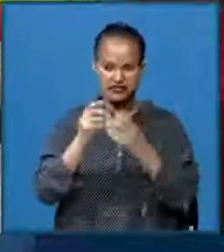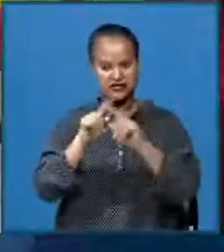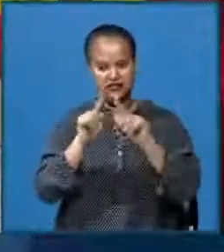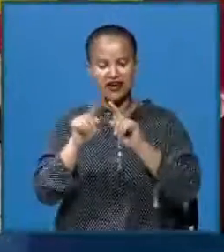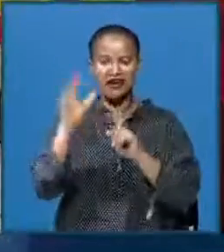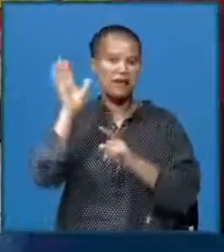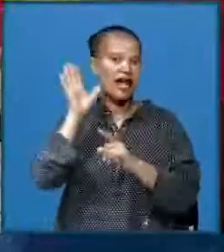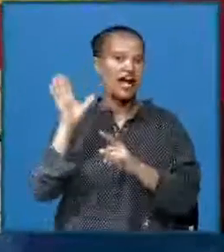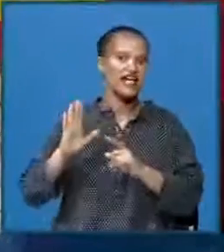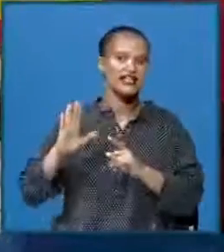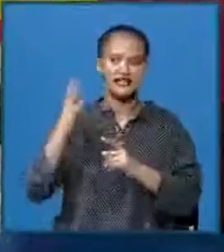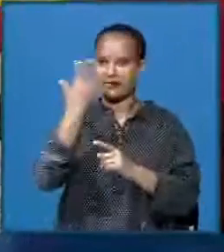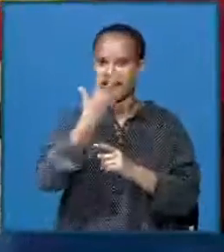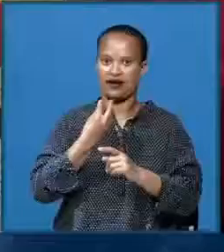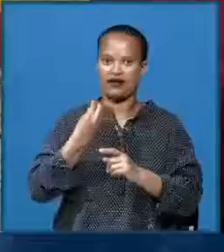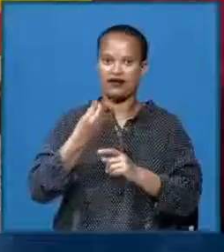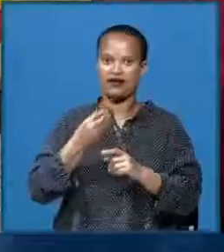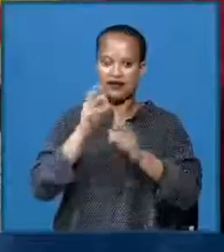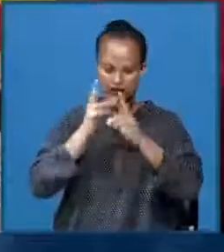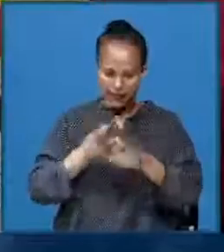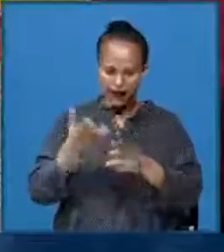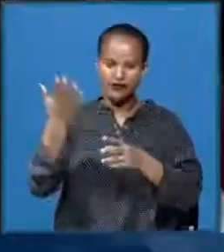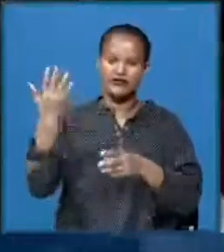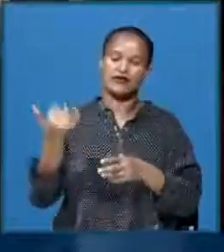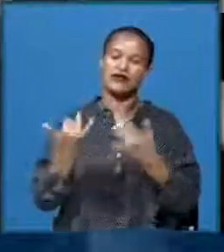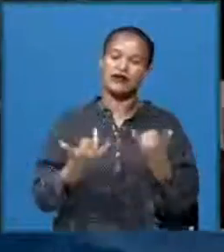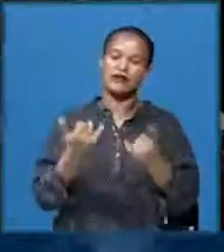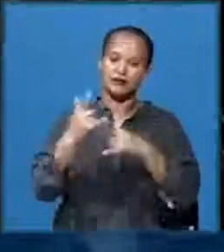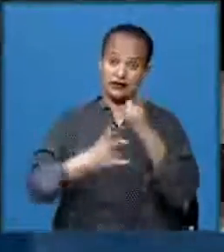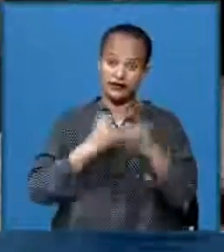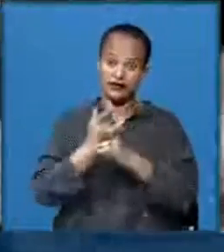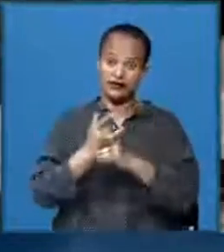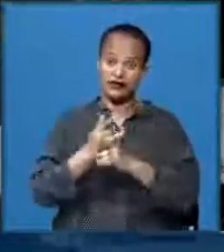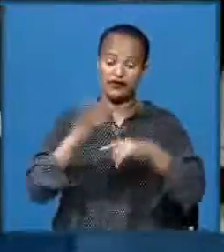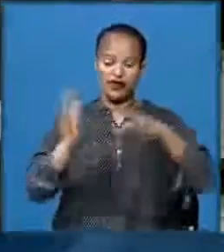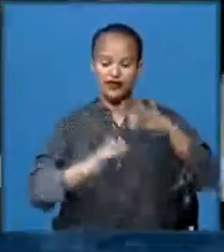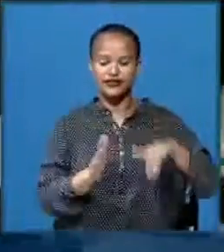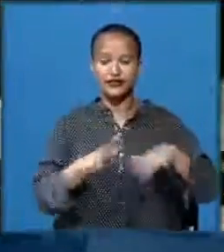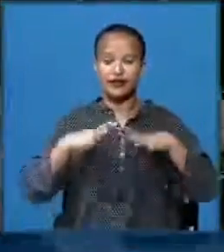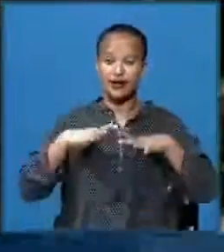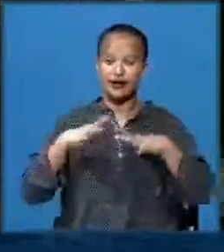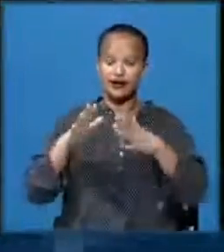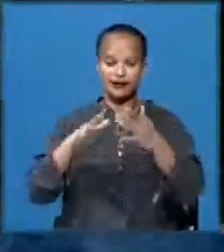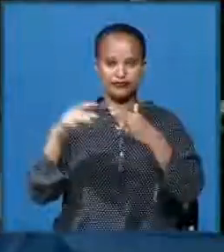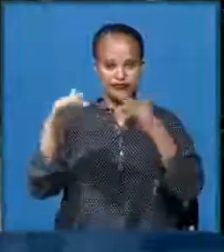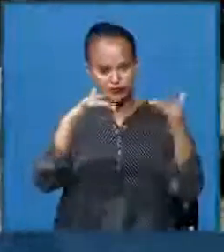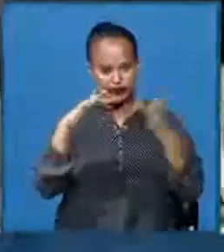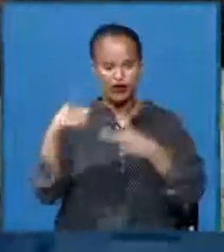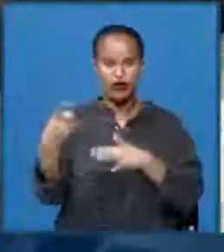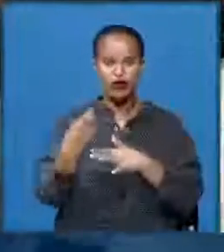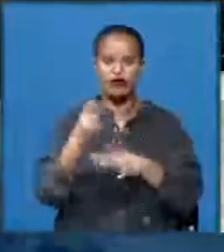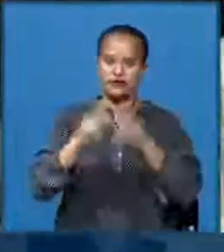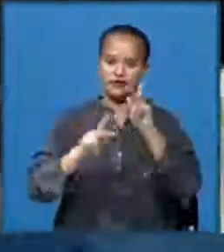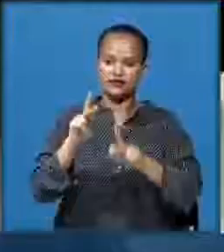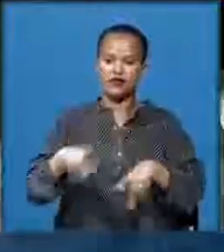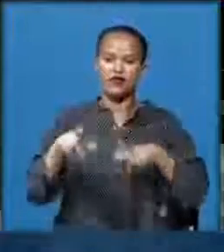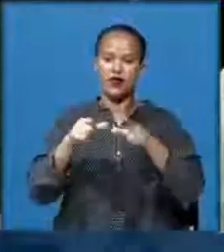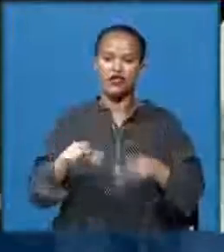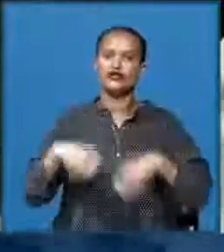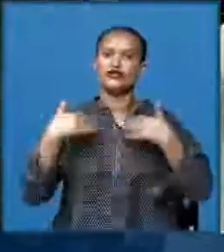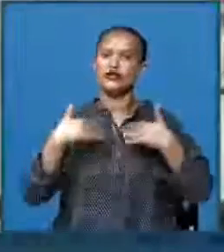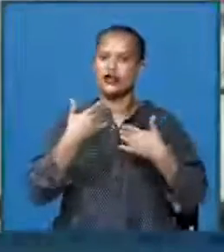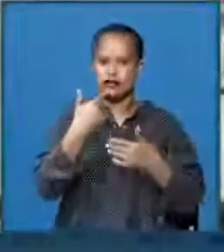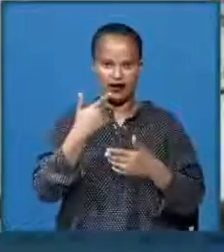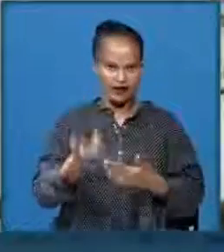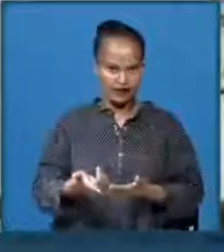ብዝተፈላለዩ መጋየፅታት ተመላኽዐን የብዕልኦ ከም ዝነበራን ሎም ዘበን በዓለ ሸንዳ ድማ ኣብ ቅድሚ ግንባር ኮይነን ምስ ህዝበን ብምብዓለን ሕጉሳት ኢና